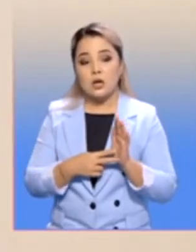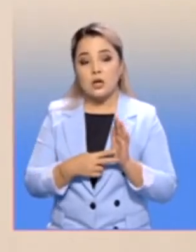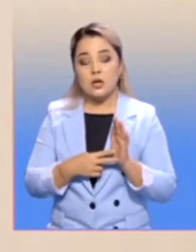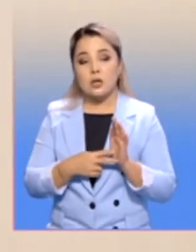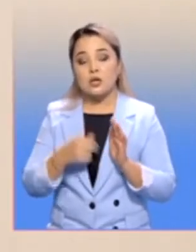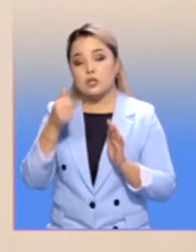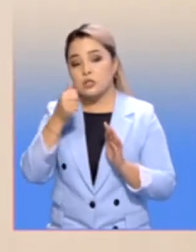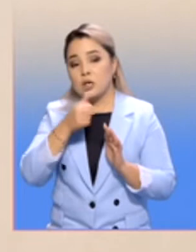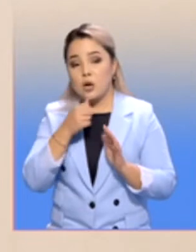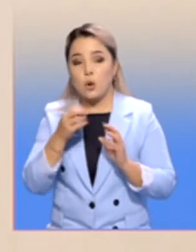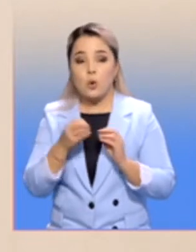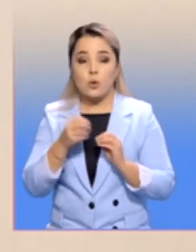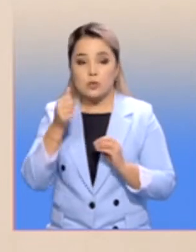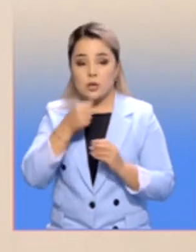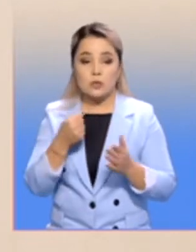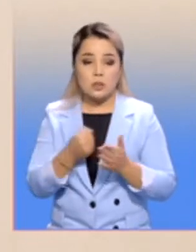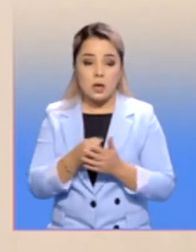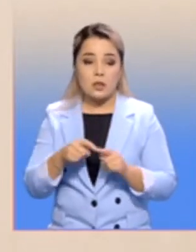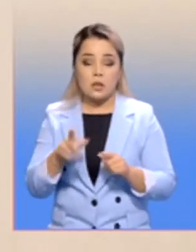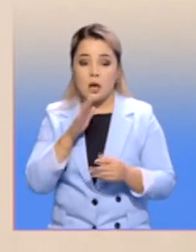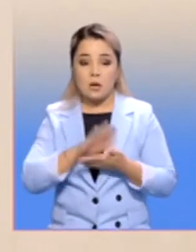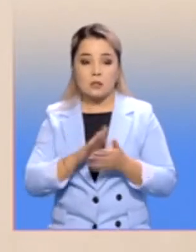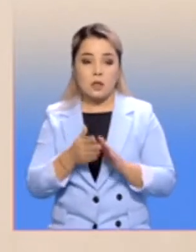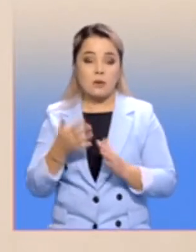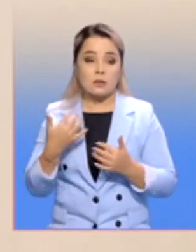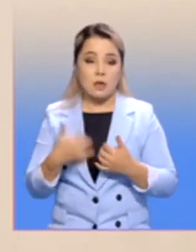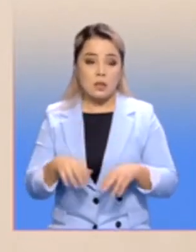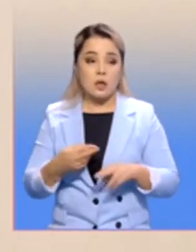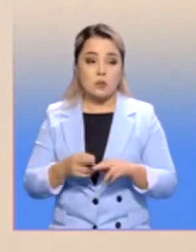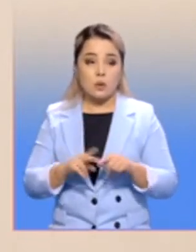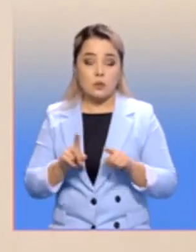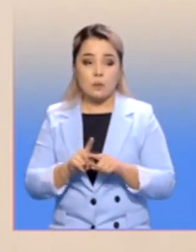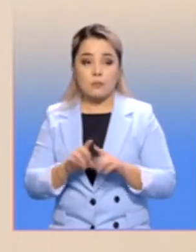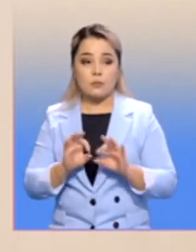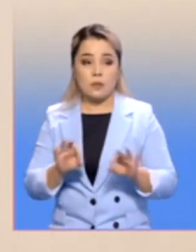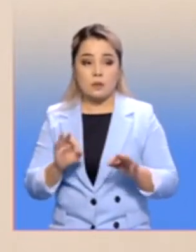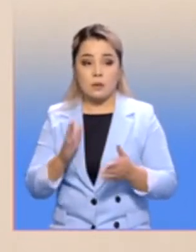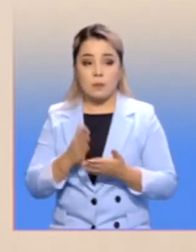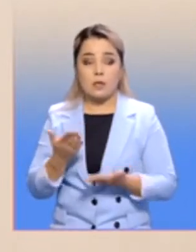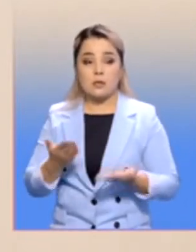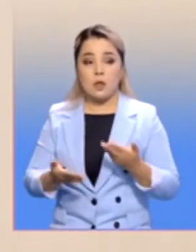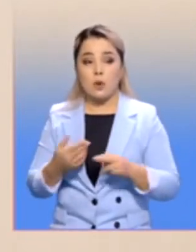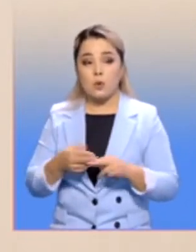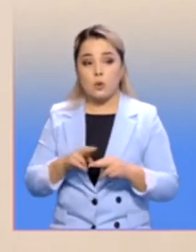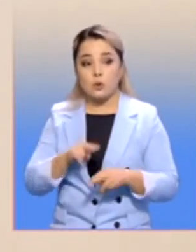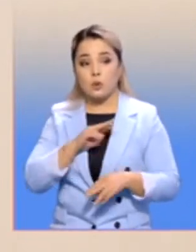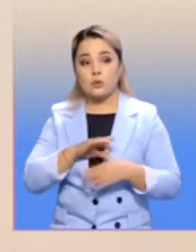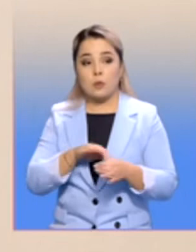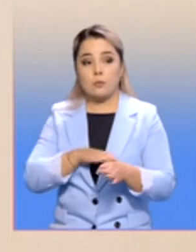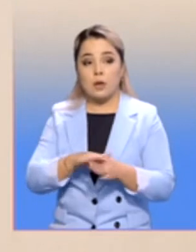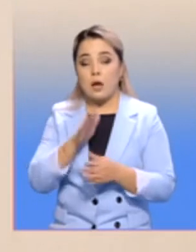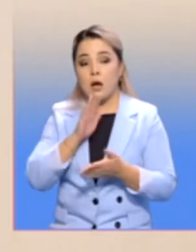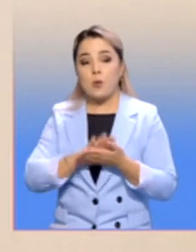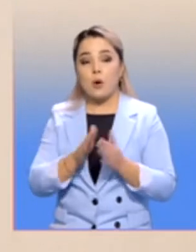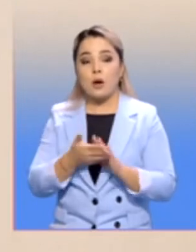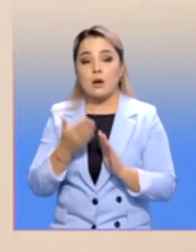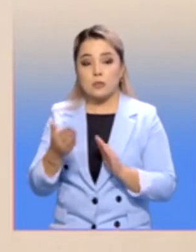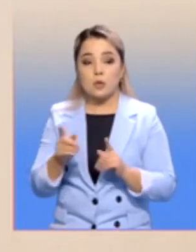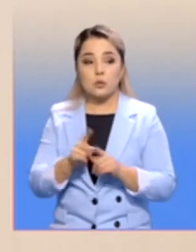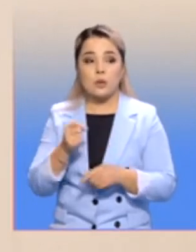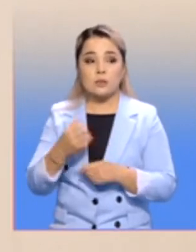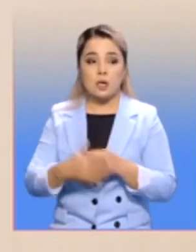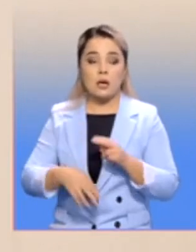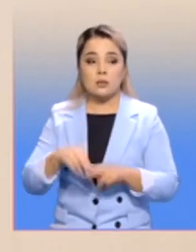7 жылдан 10 жылға дейін уақыт кетеді. Басқа сөзімен айтқанда, егер осы жұмыстың бәрін атқаратын болсақ, уақытымен осы станцияны